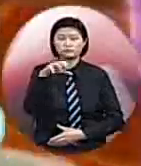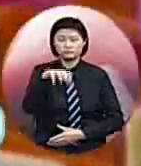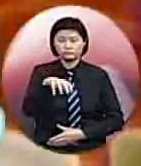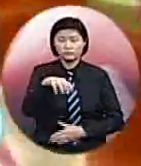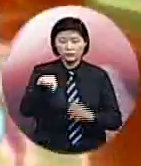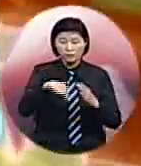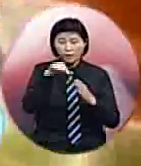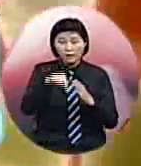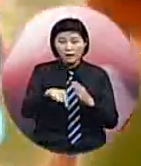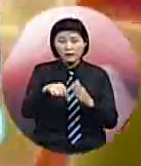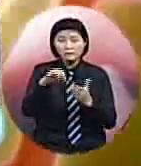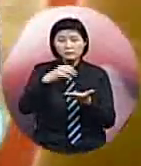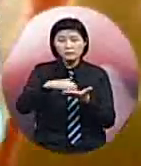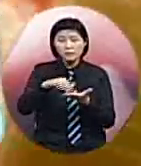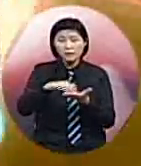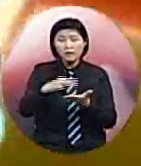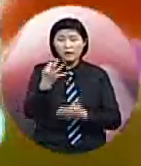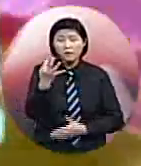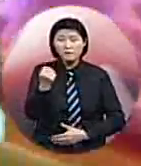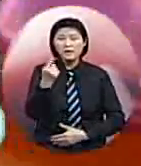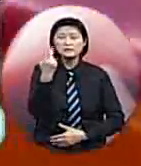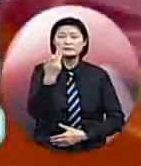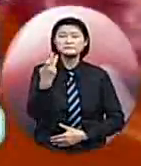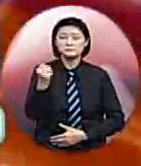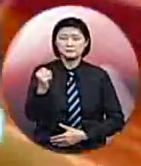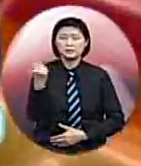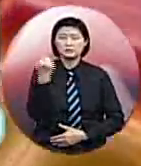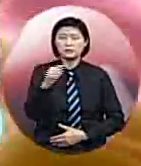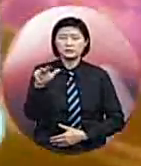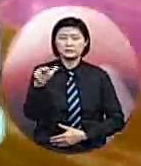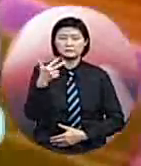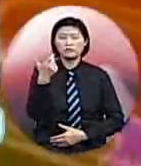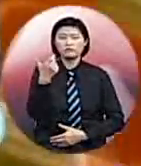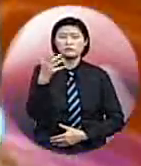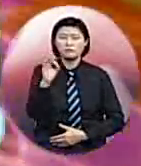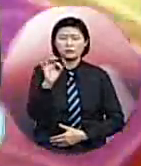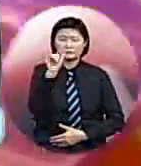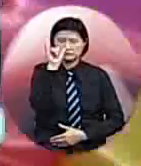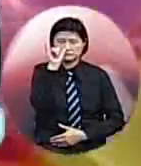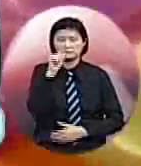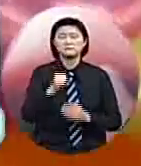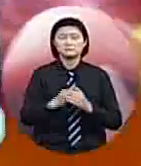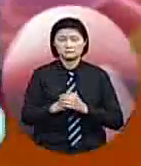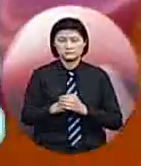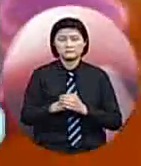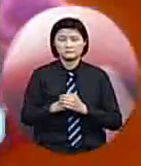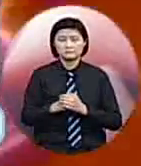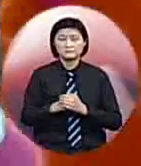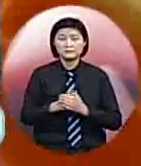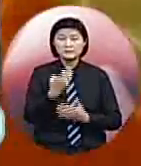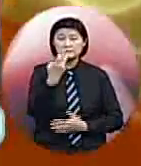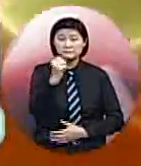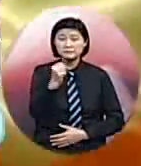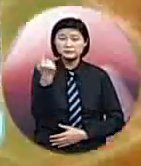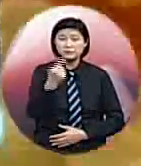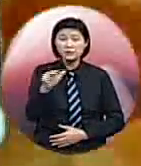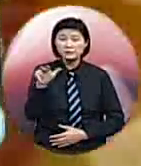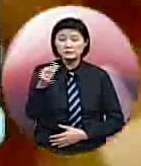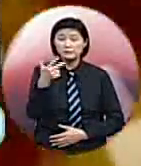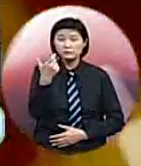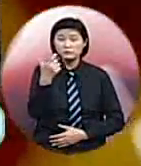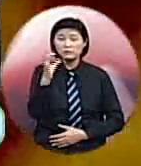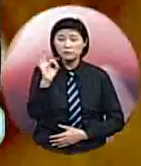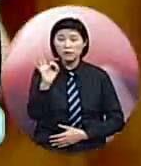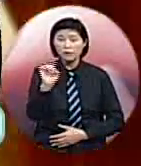네. 저금통 안에 13만 1760원이나 네, 들어있었다고 합니다. 그렇구만요. 네. 13만